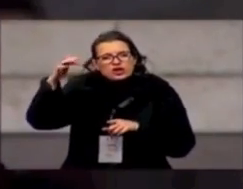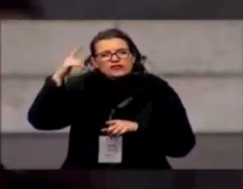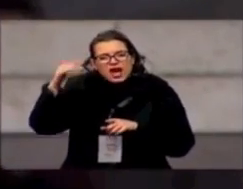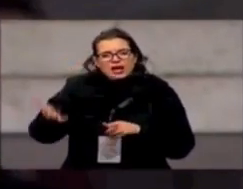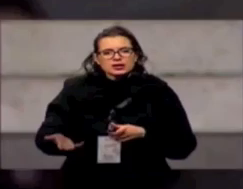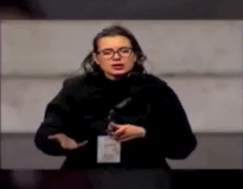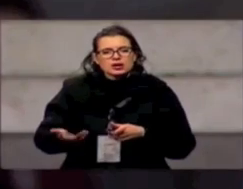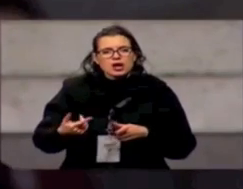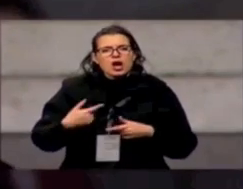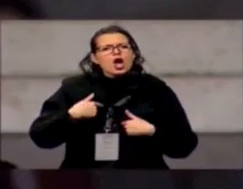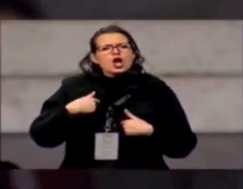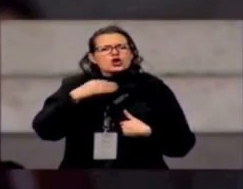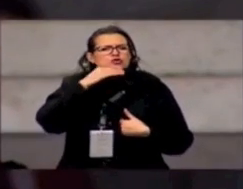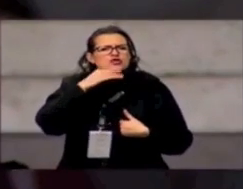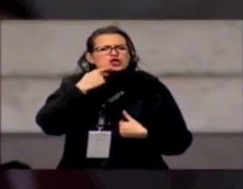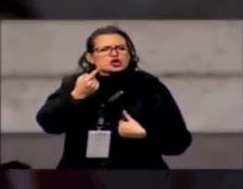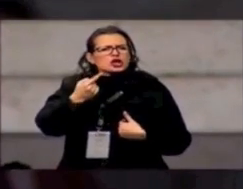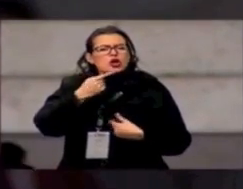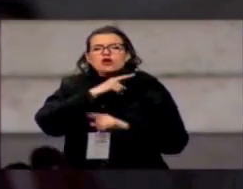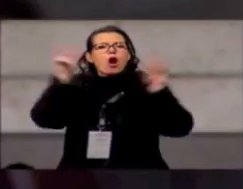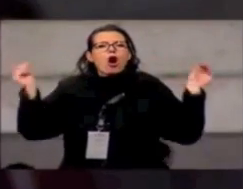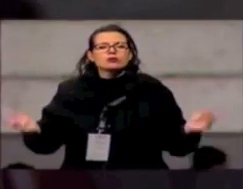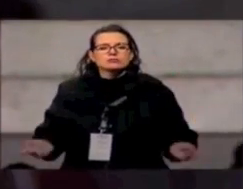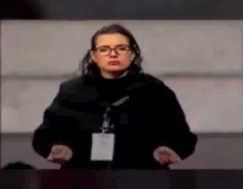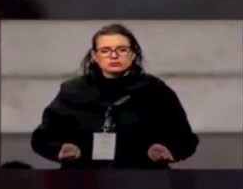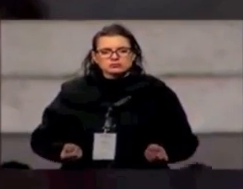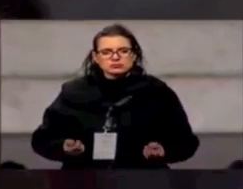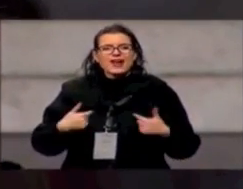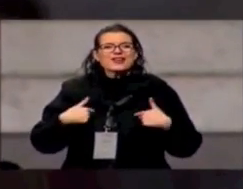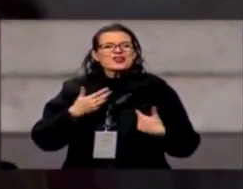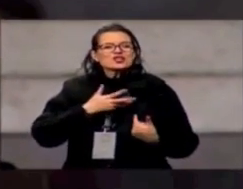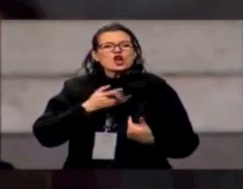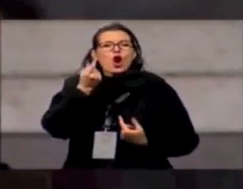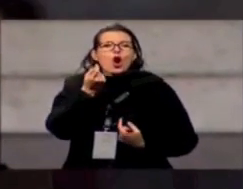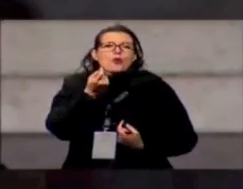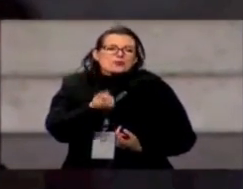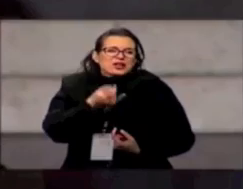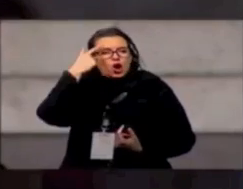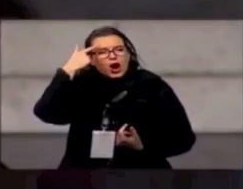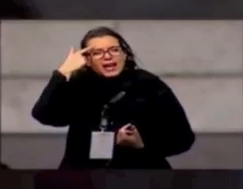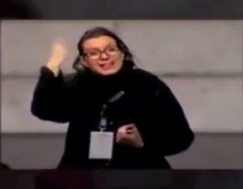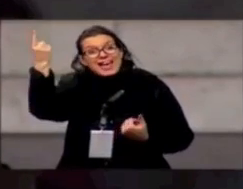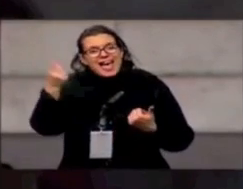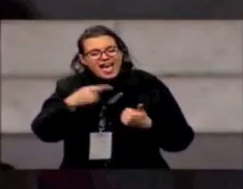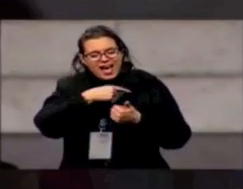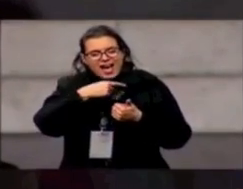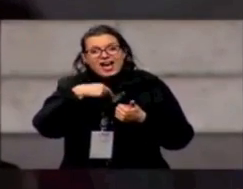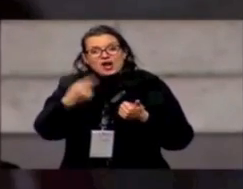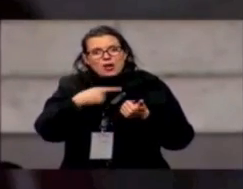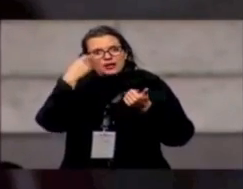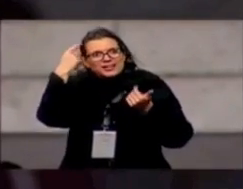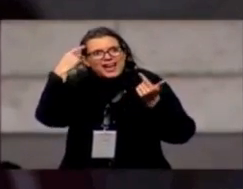No per avere prima una piccola idea che poi ha portato a un'altra idea che poi ha portato tante altre